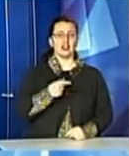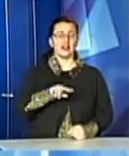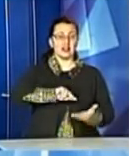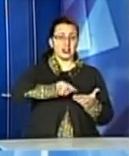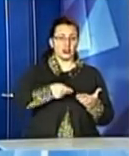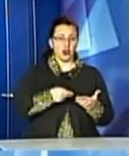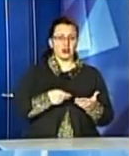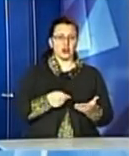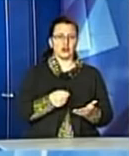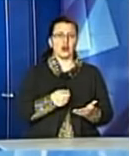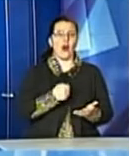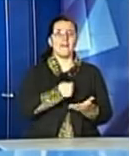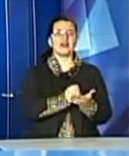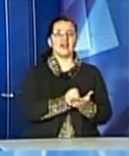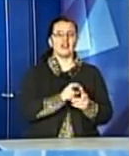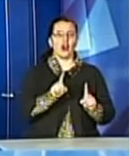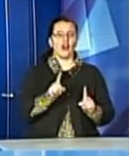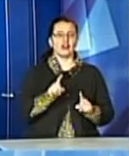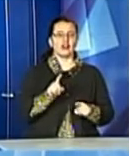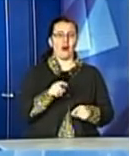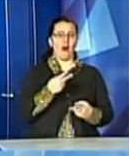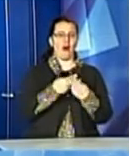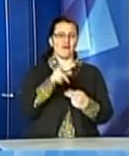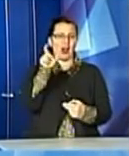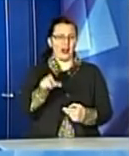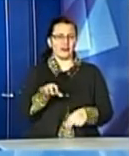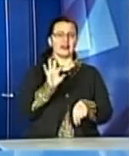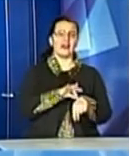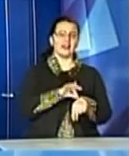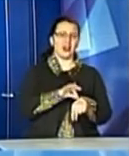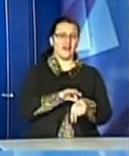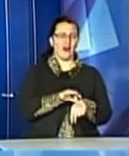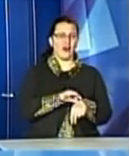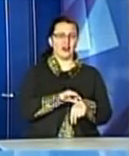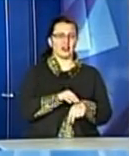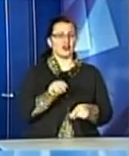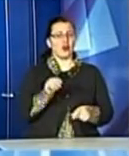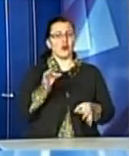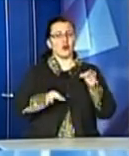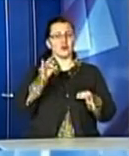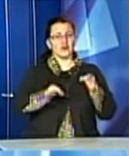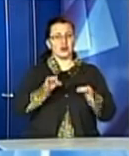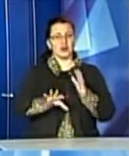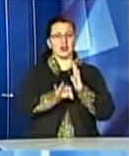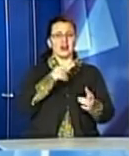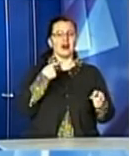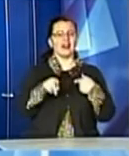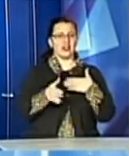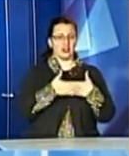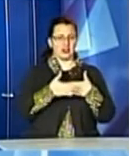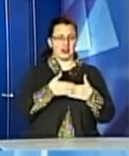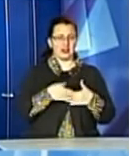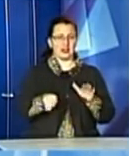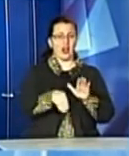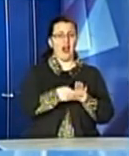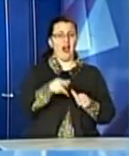що обвинувачений не може перебувати під вартою, що є підставою в суді обрати йому інший запобіжний захід. Хабарнику